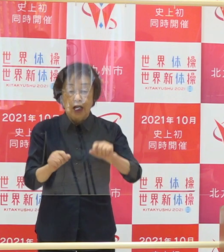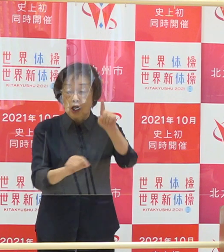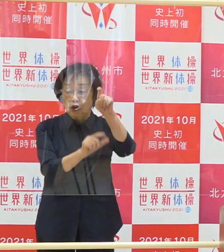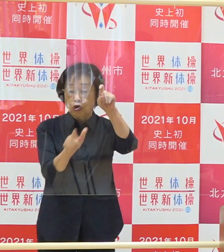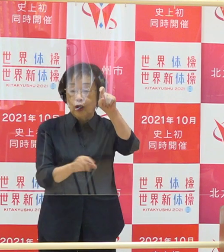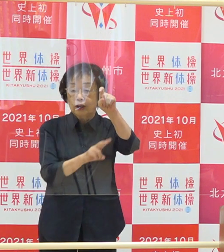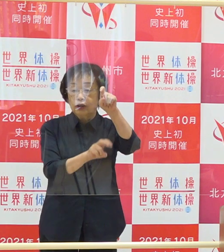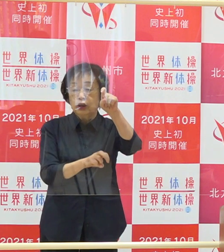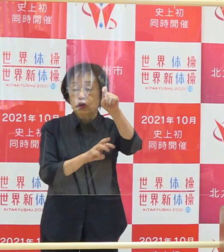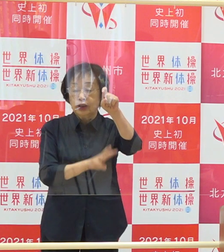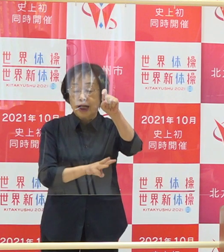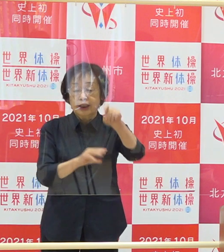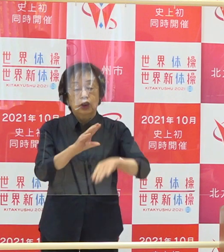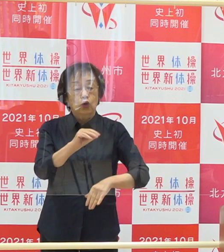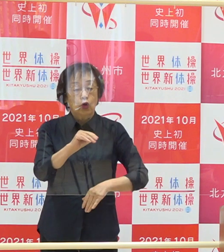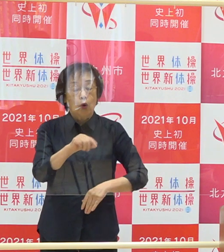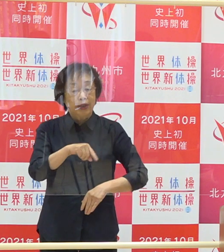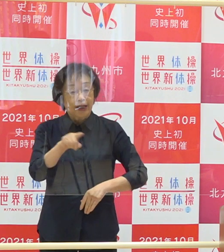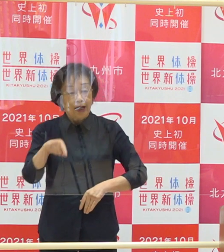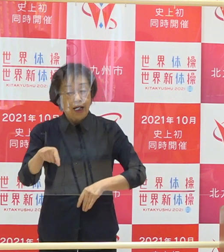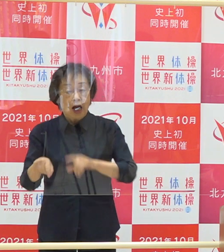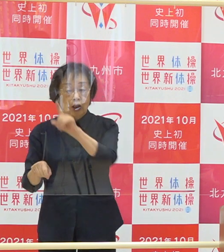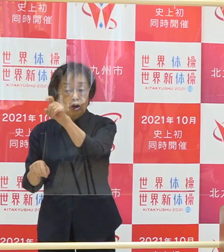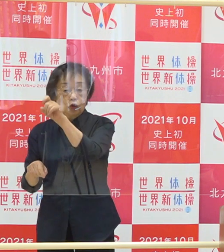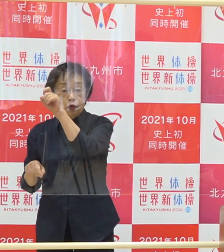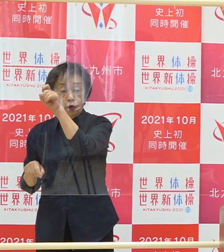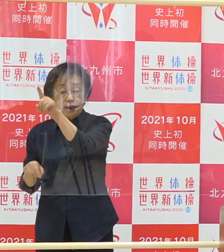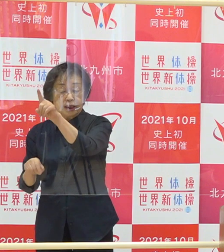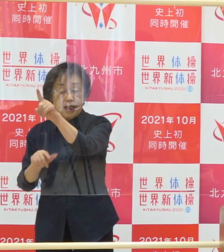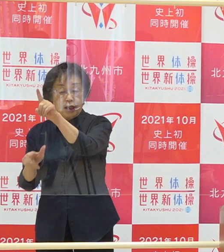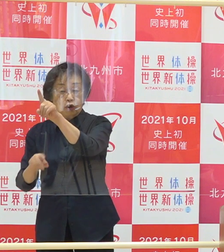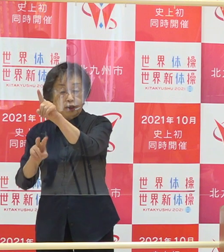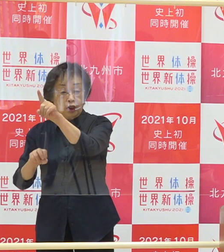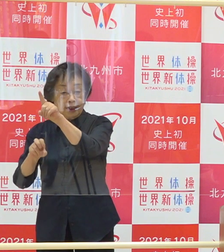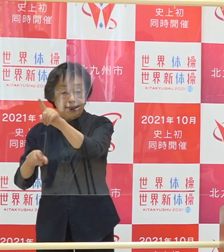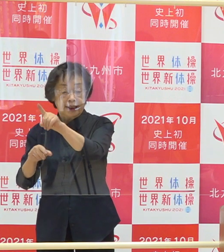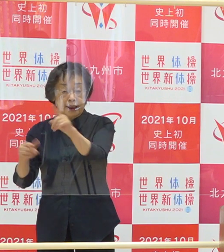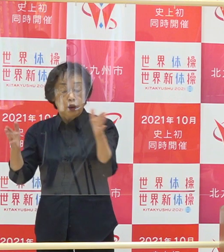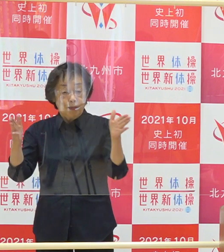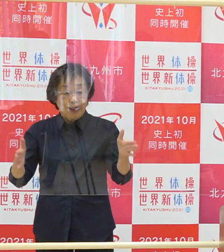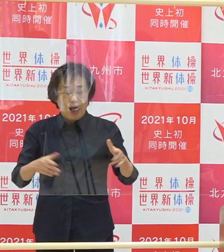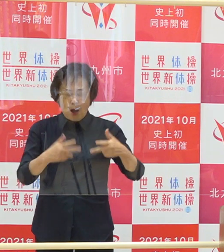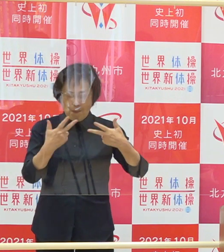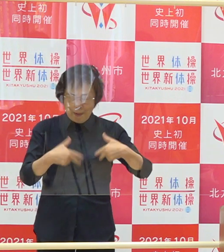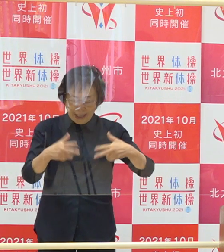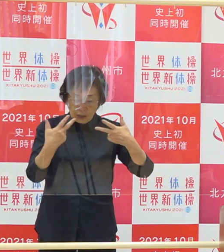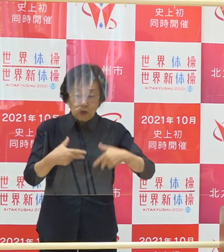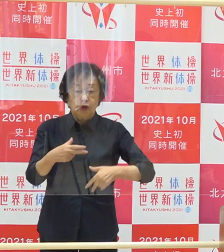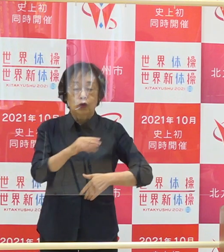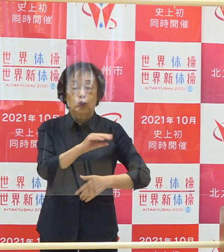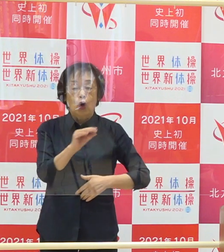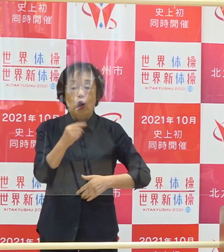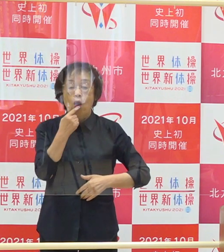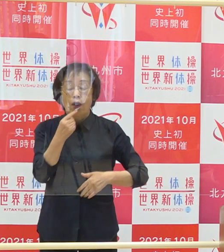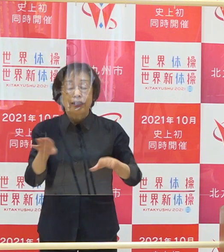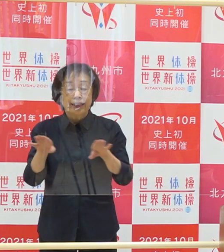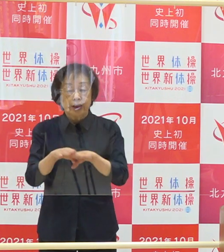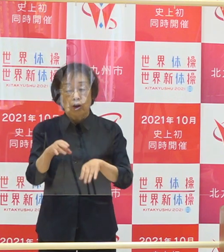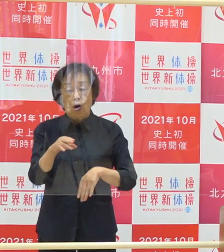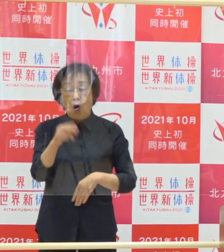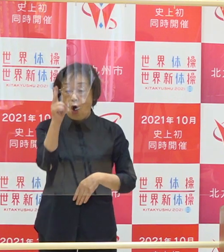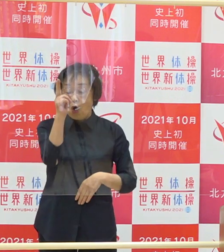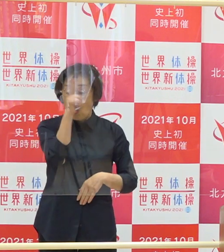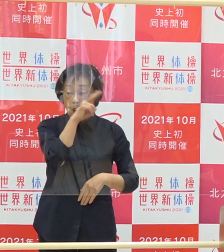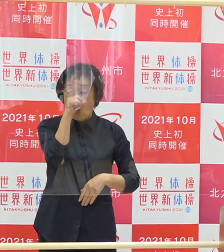月23日の土曜日から11月21日日曜まで、毎週土曜日日曜日午後の予